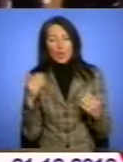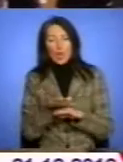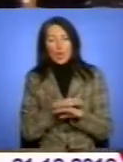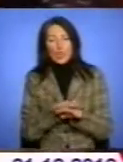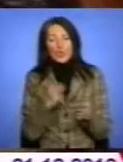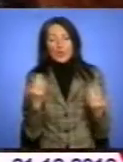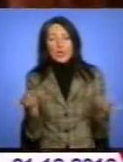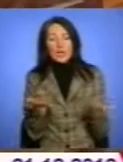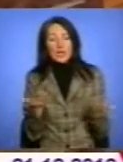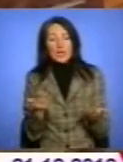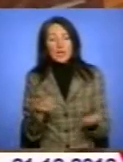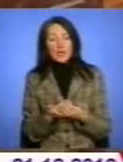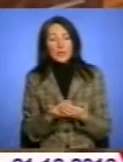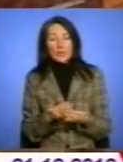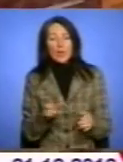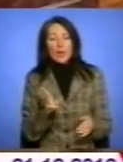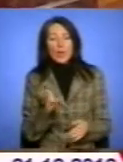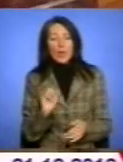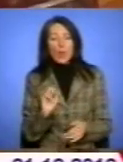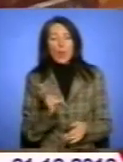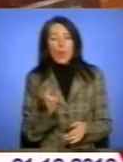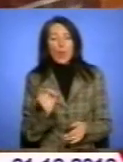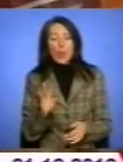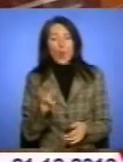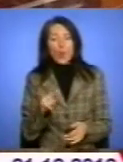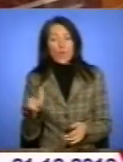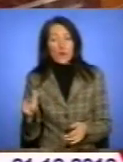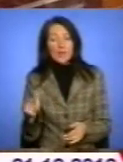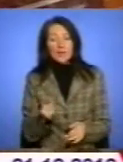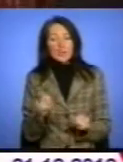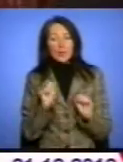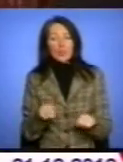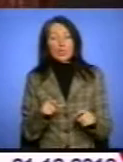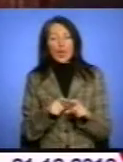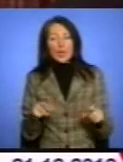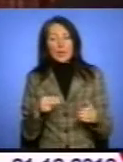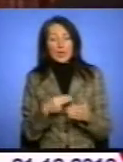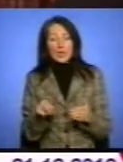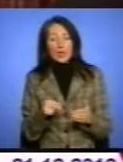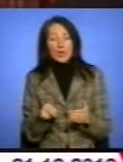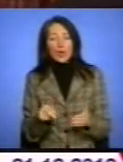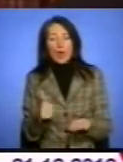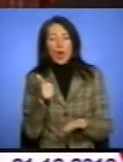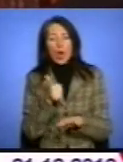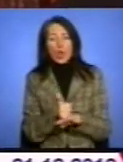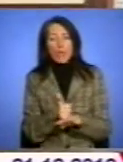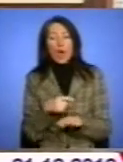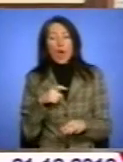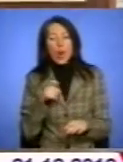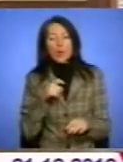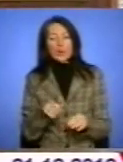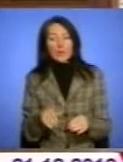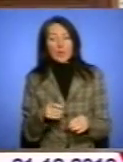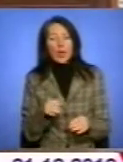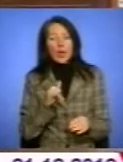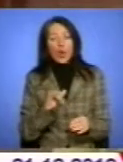купували більшість, так. Тим, хто ще не встиг купити квиток, не варто засмучуватися. Врахувавши попит, «Укрзалізниця» ввела додаткові поїзди на